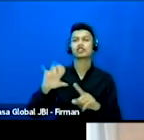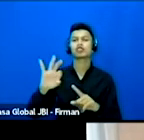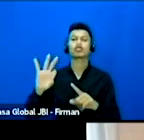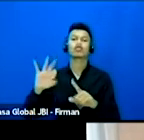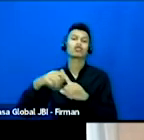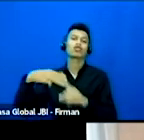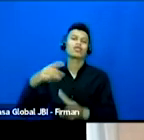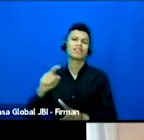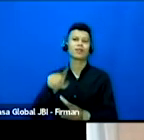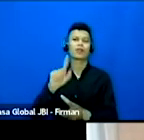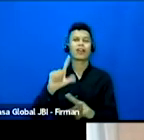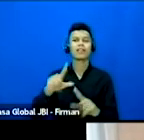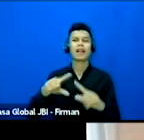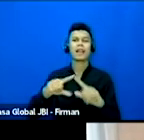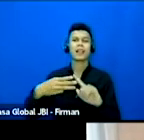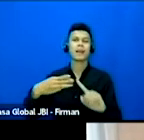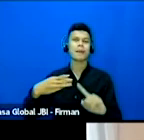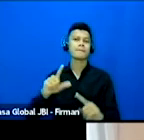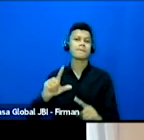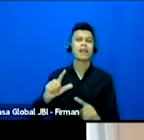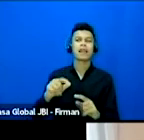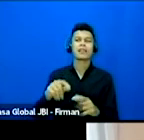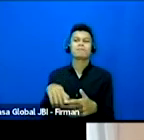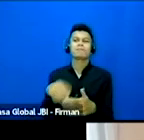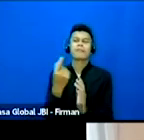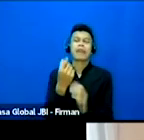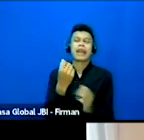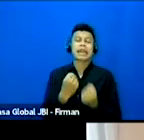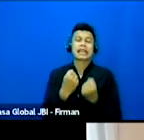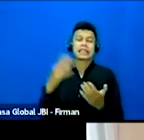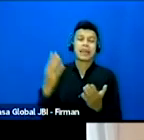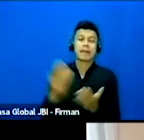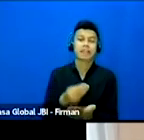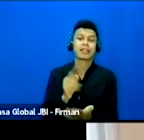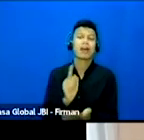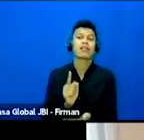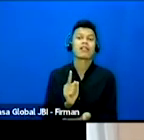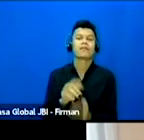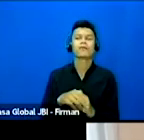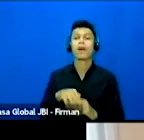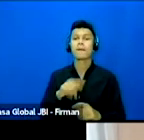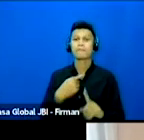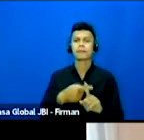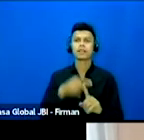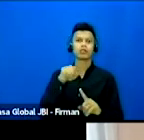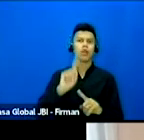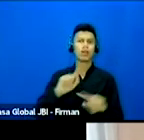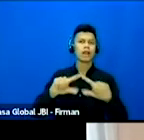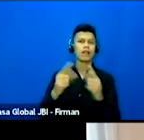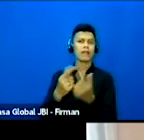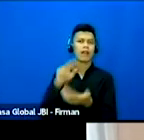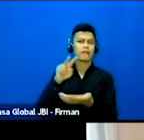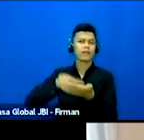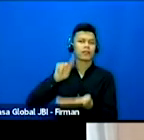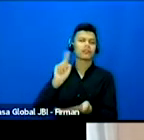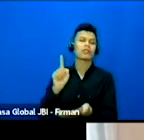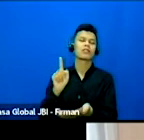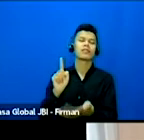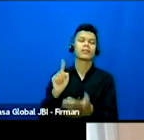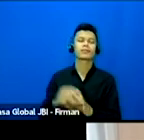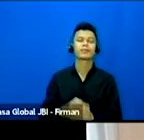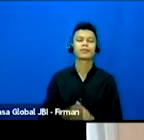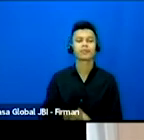hemat energinya dan sebagainya dan itu juga mereka punya yang namanya lembaga untuk kasih itu juga dan segera di